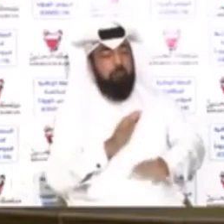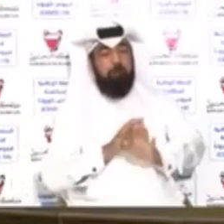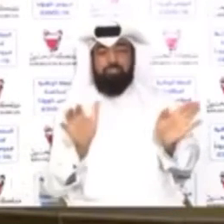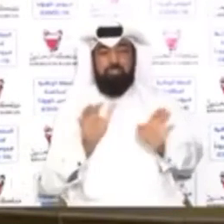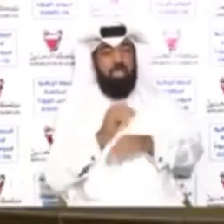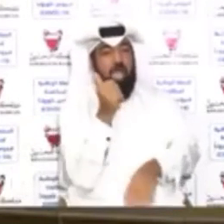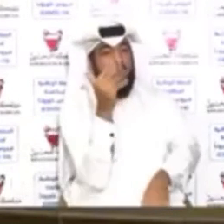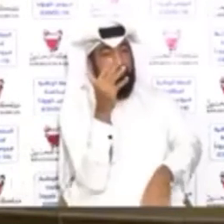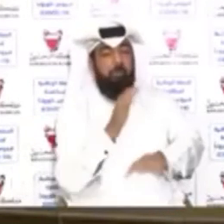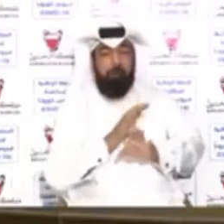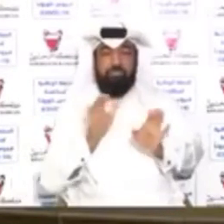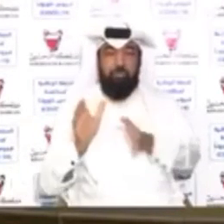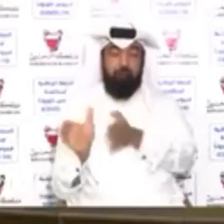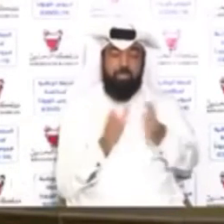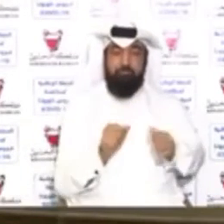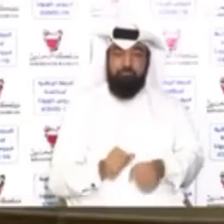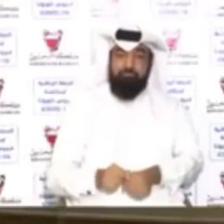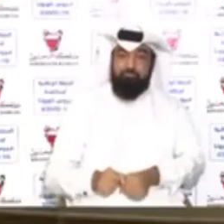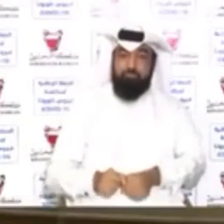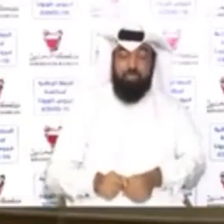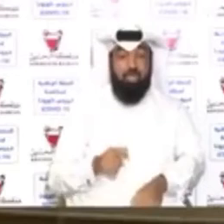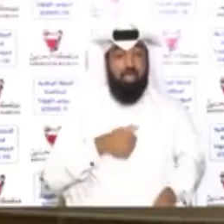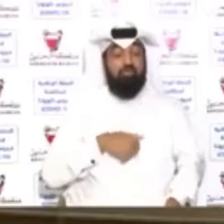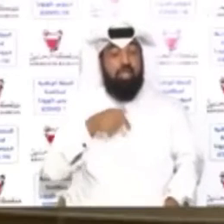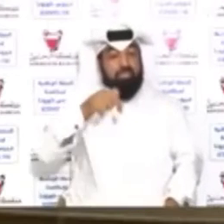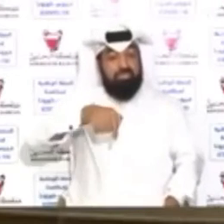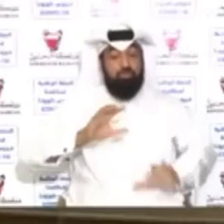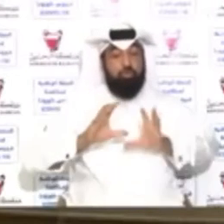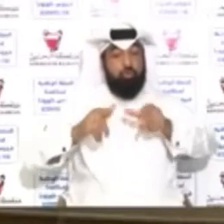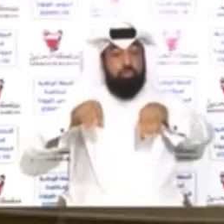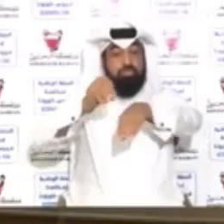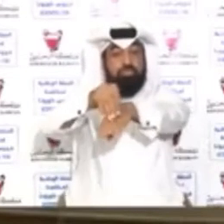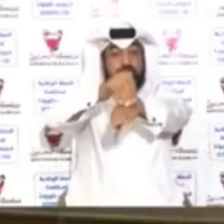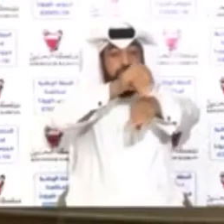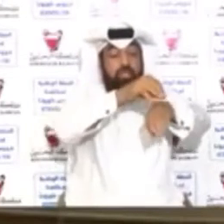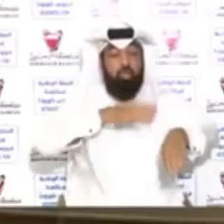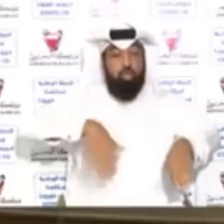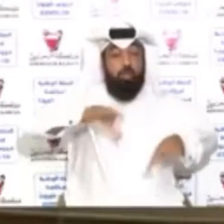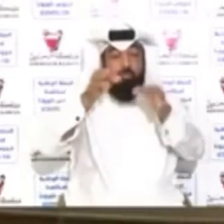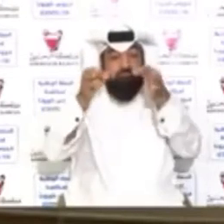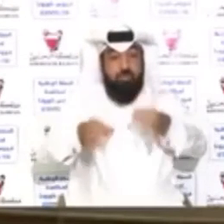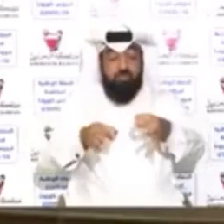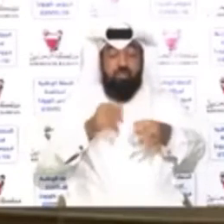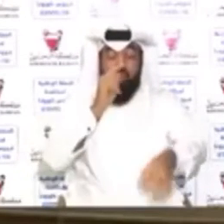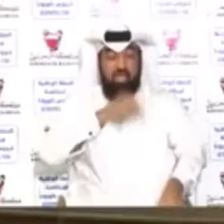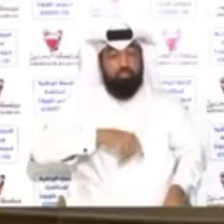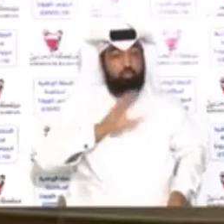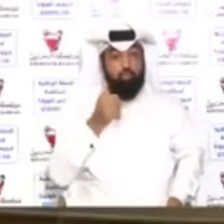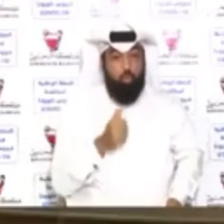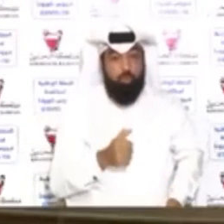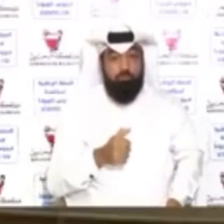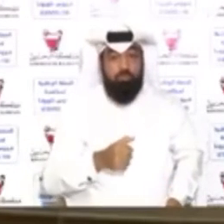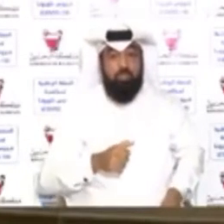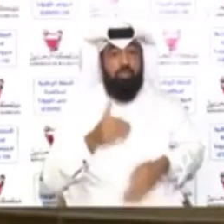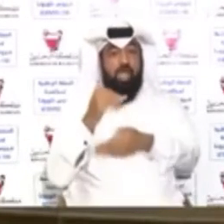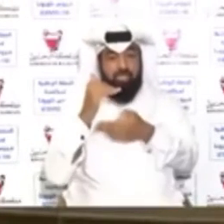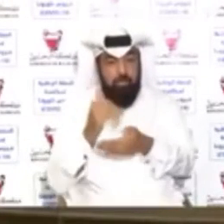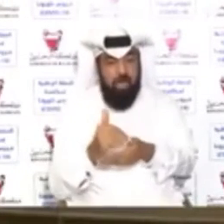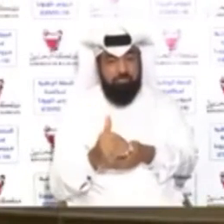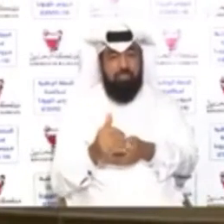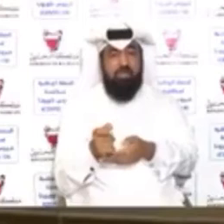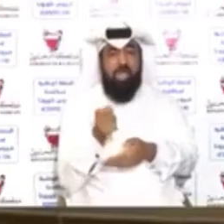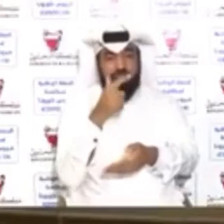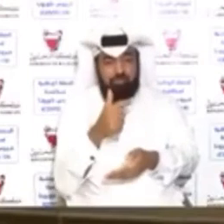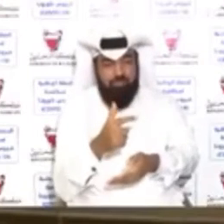599. أود التأكيد أن الخدمات الصحية العلاجية من فحص